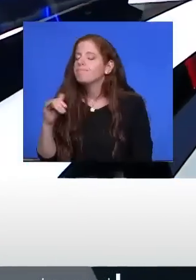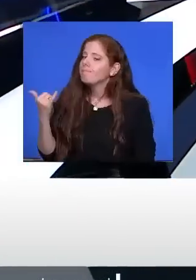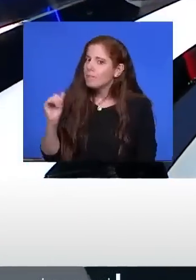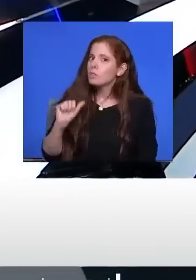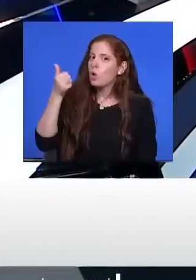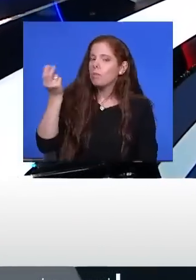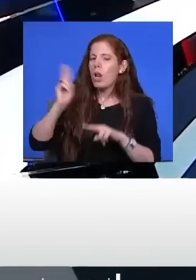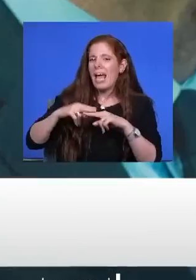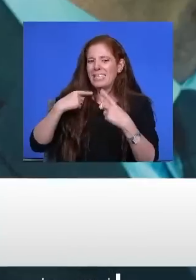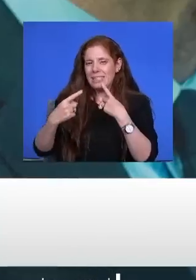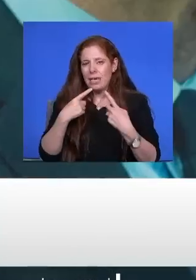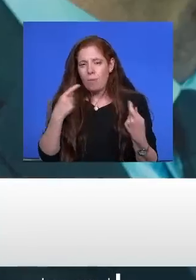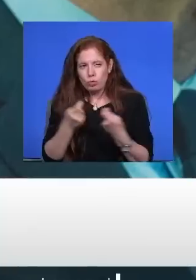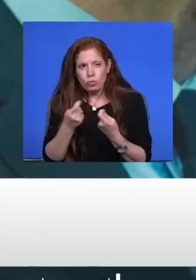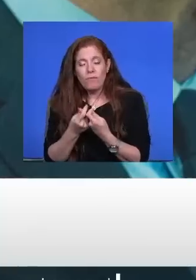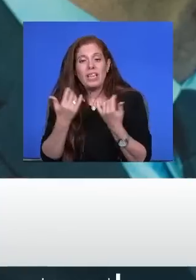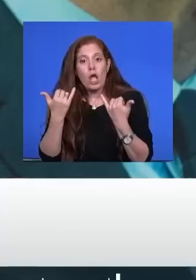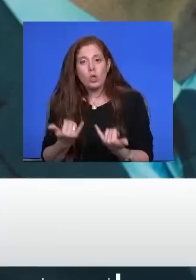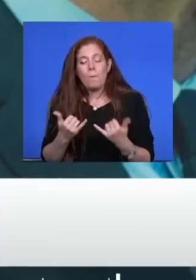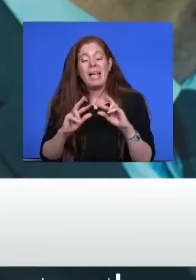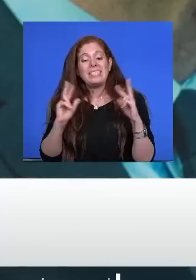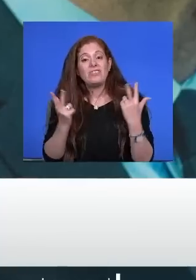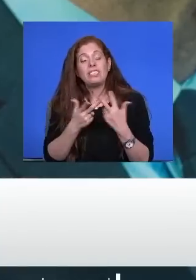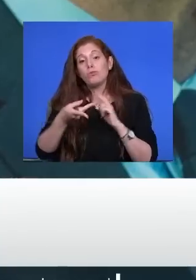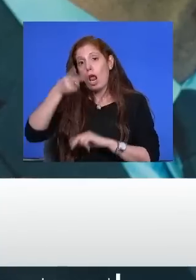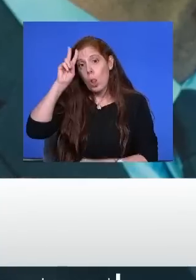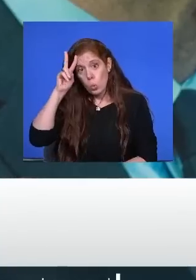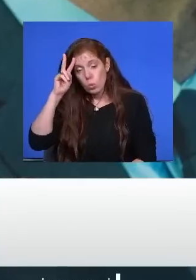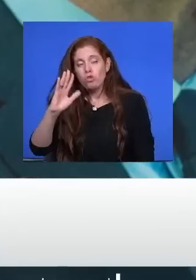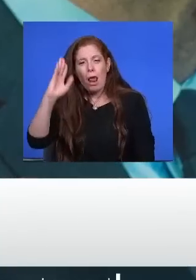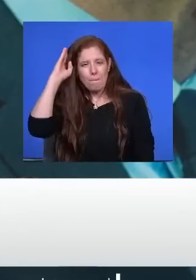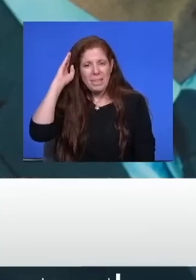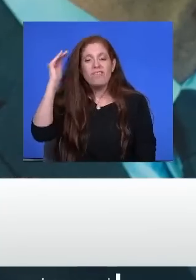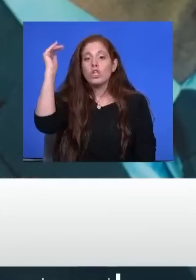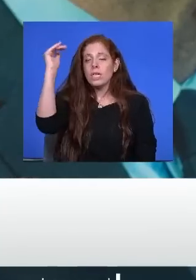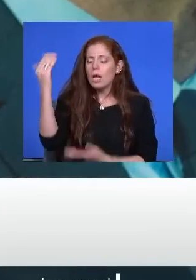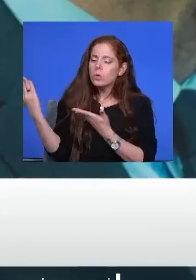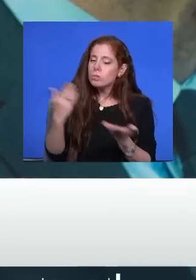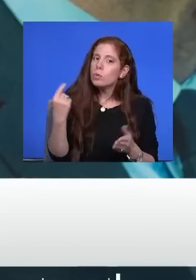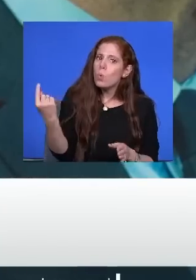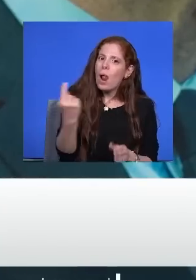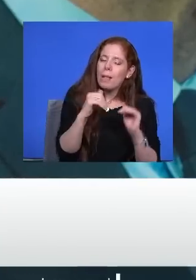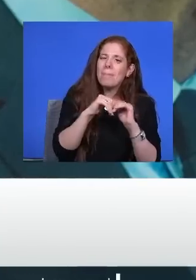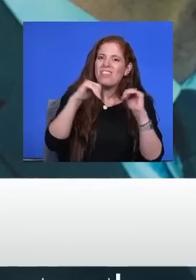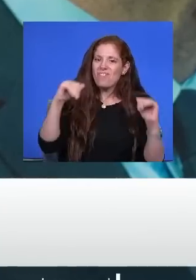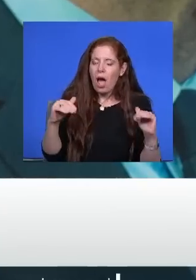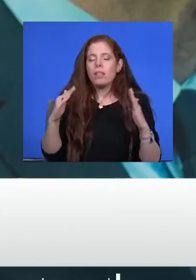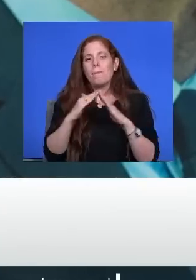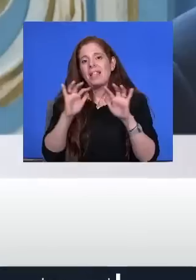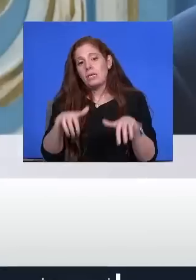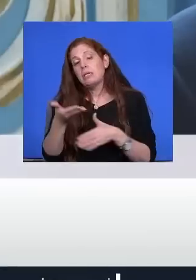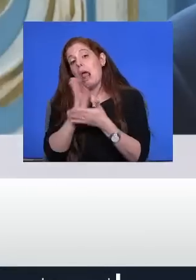השיחה המשותפת, היום הצוותים של הליכוד, של לפיד ושל גנץ, הוזמנו כל אחד בנפרד לבית הנשיא. חלק יגיעו כבר היום, חלק יגיעו